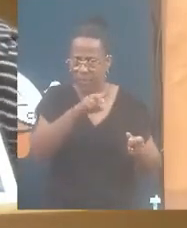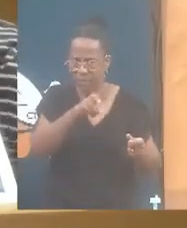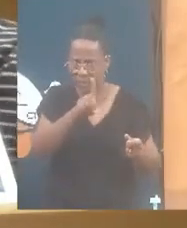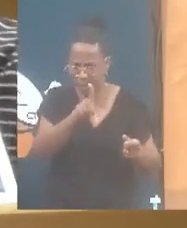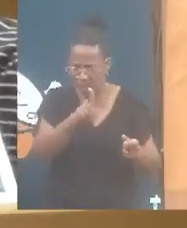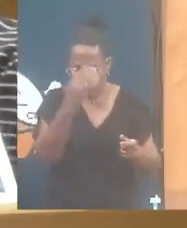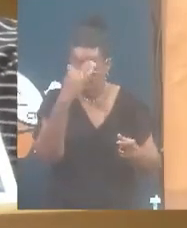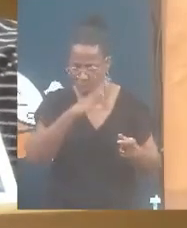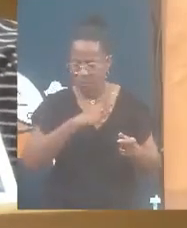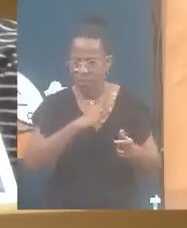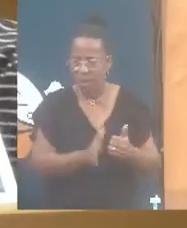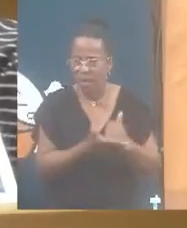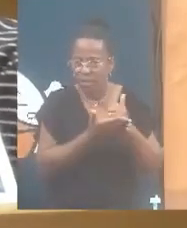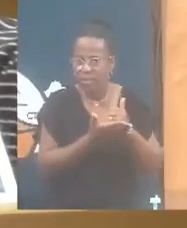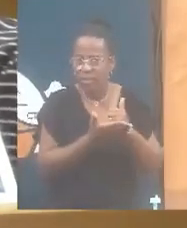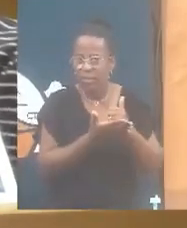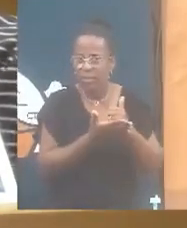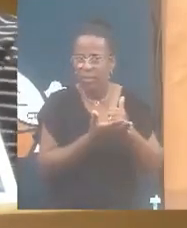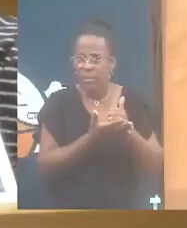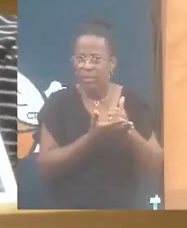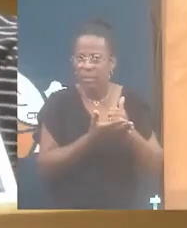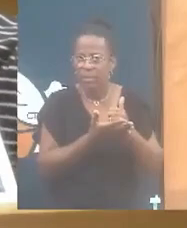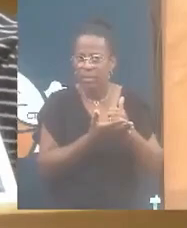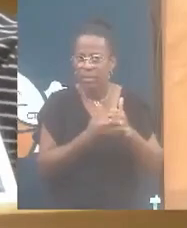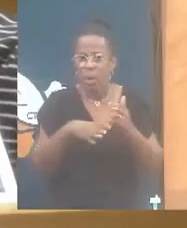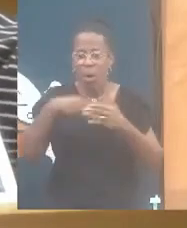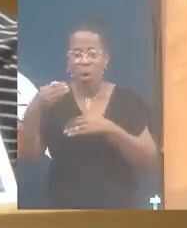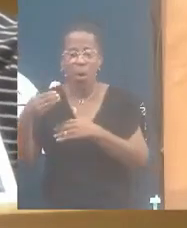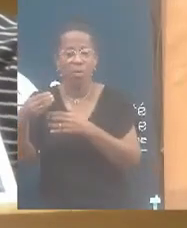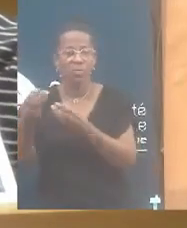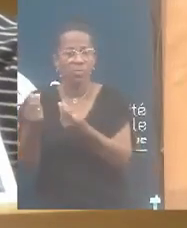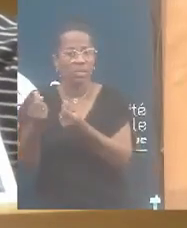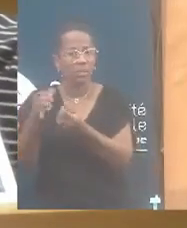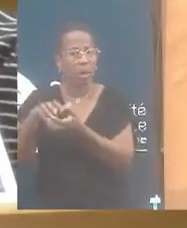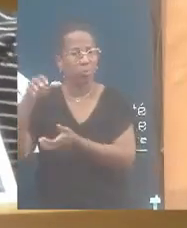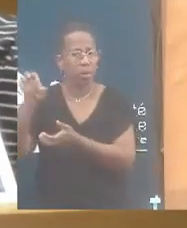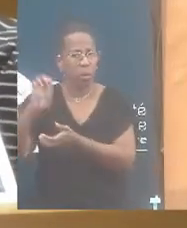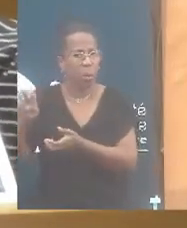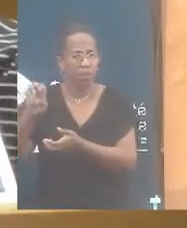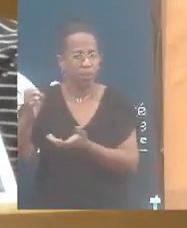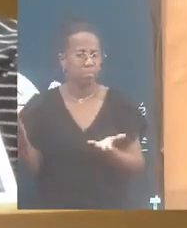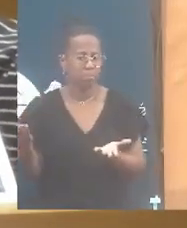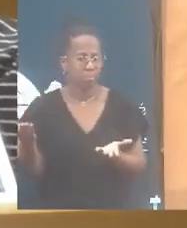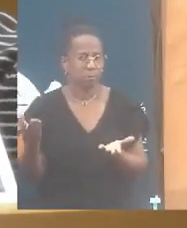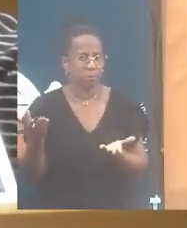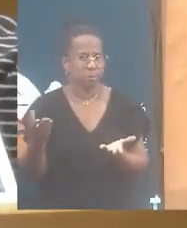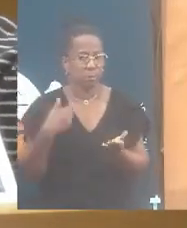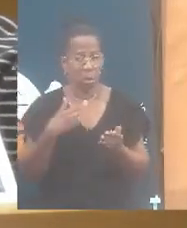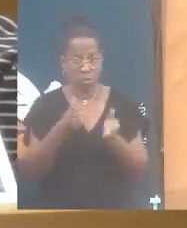hors FESI, c'est-à-dire Fonds européens structurels d'investissement. Alors